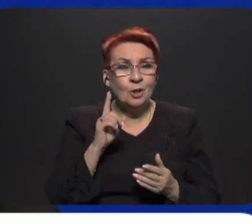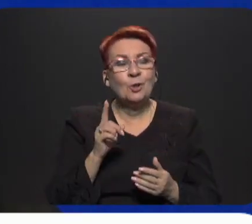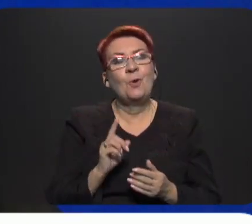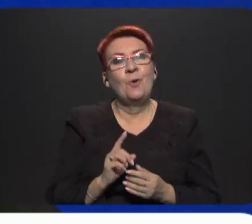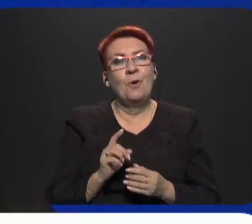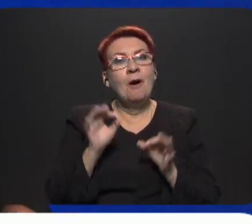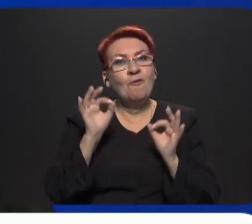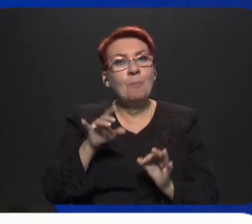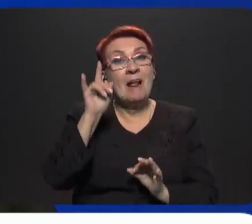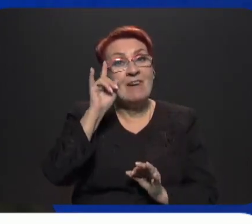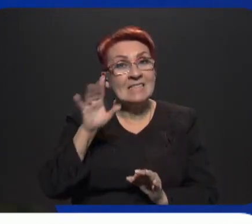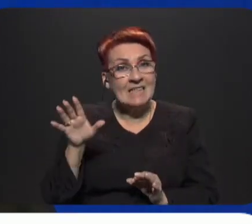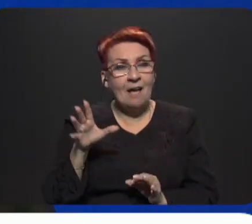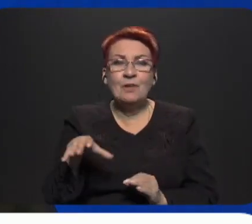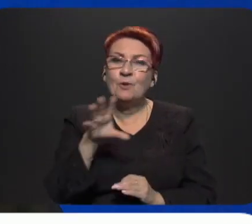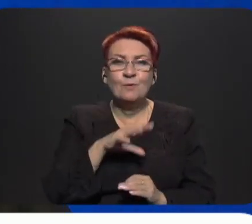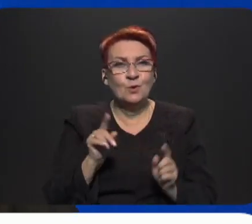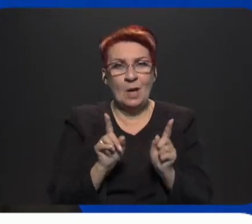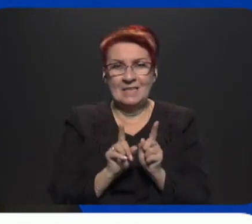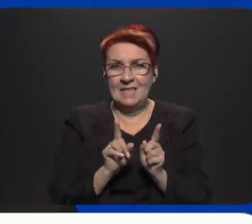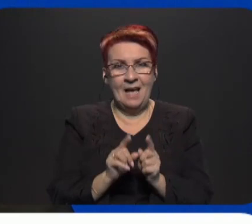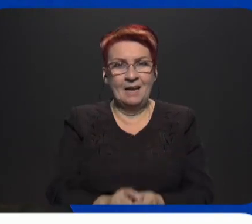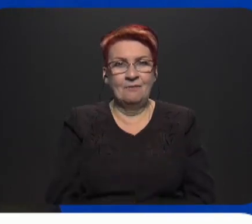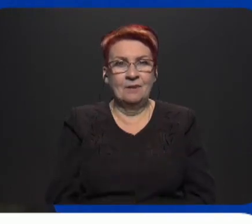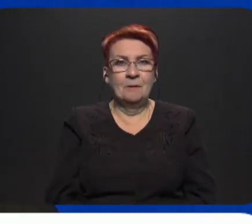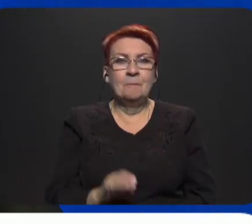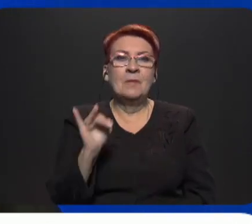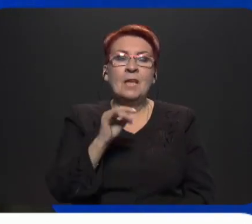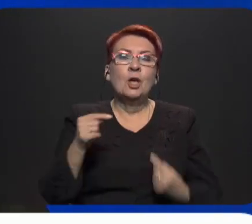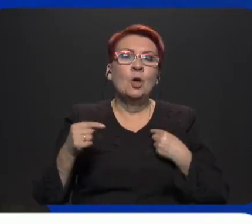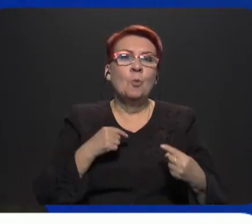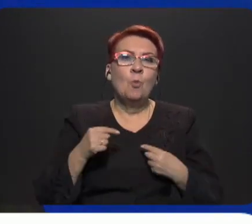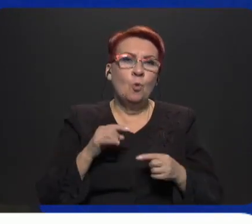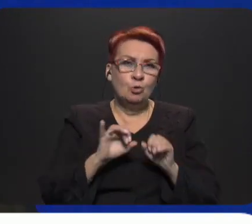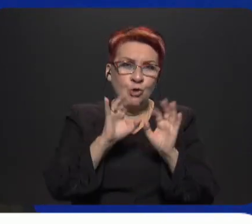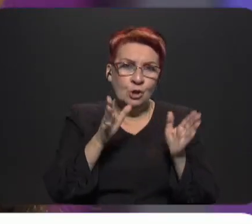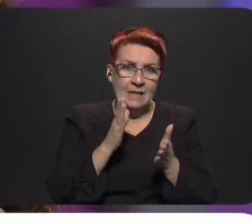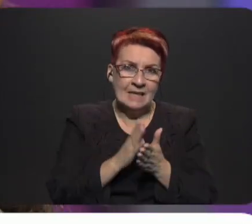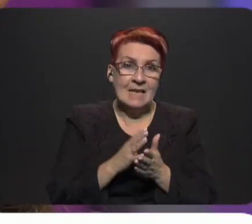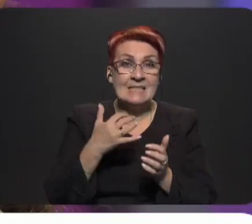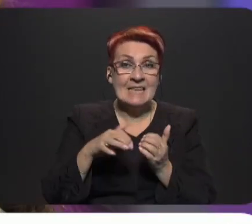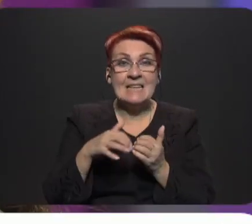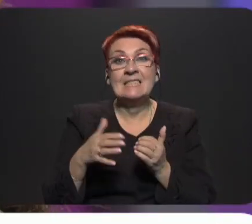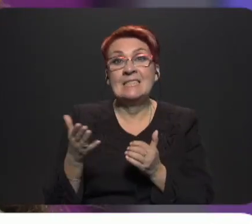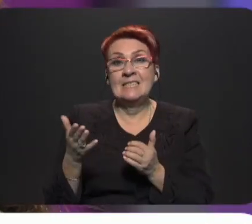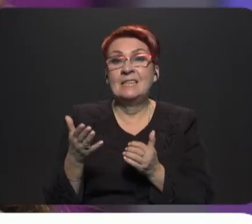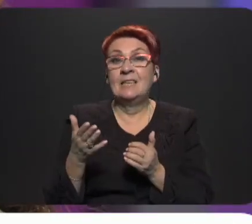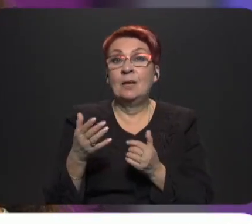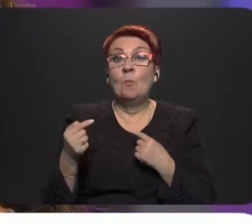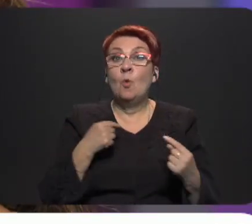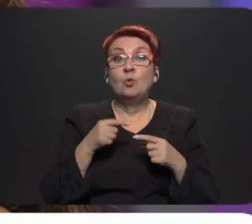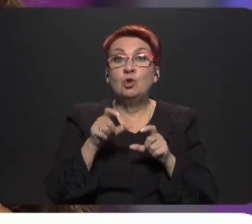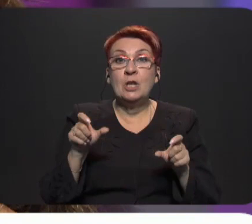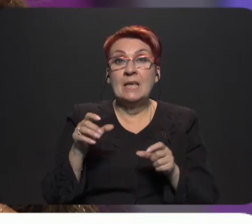православии все одинаково. И мученики есть среди семейных. Мученики в том,